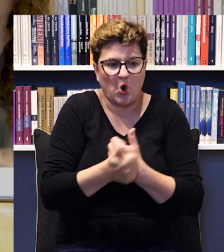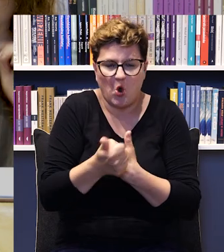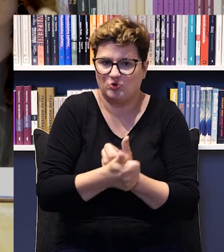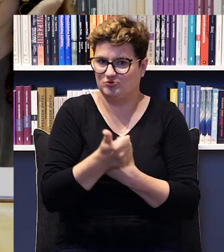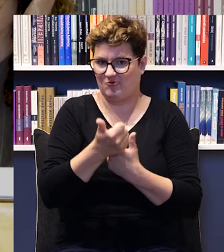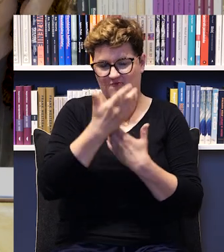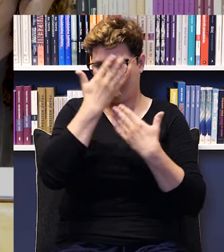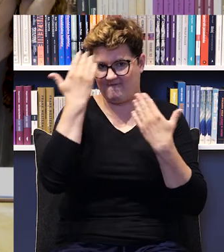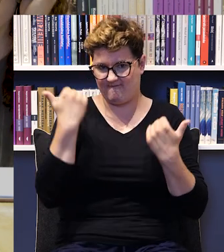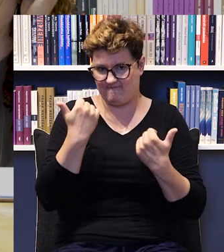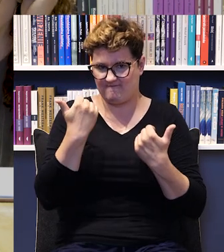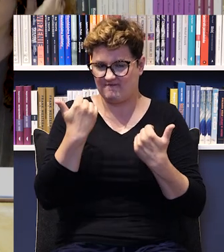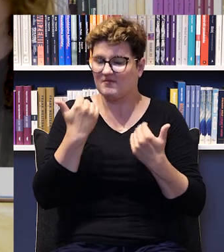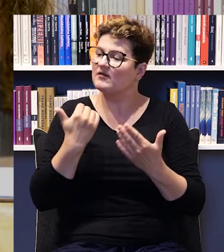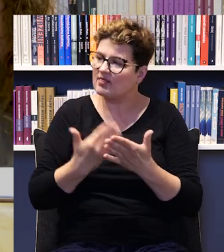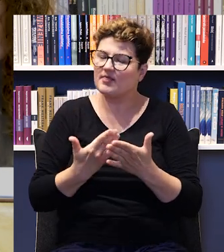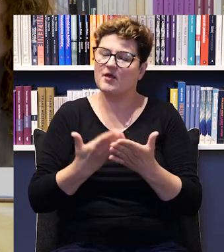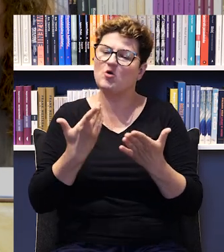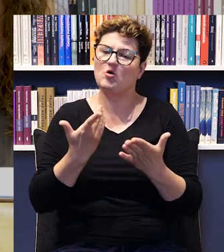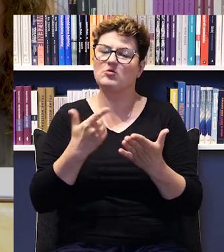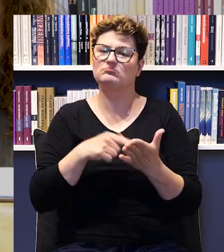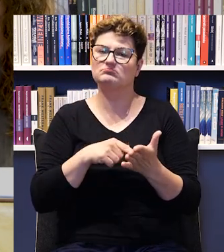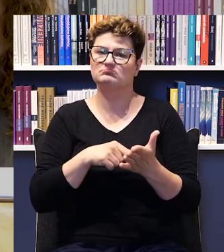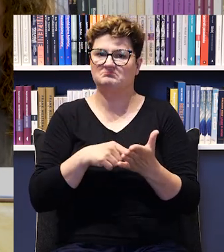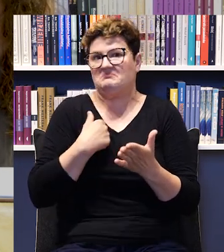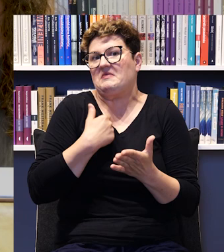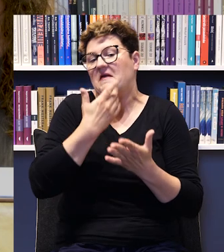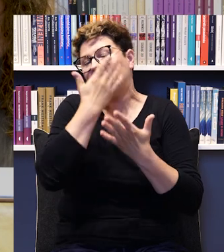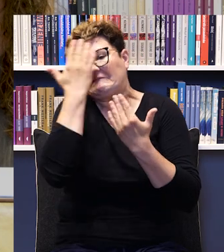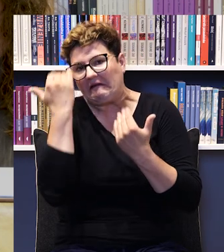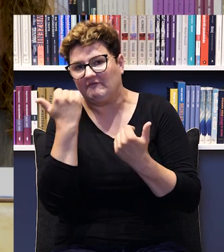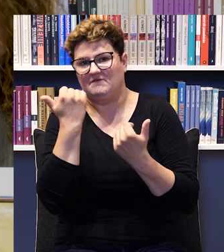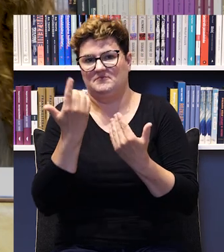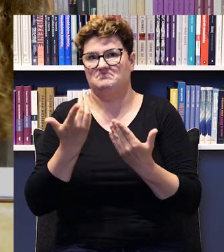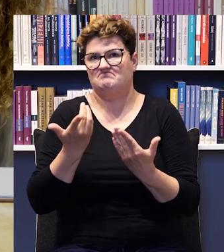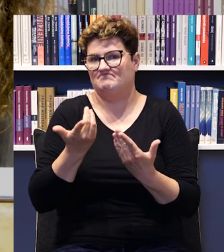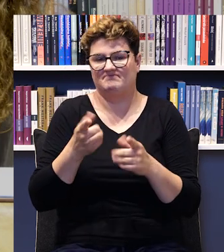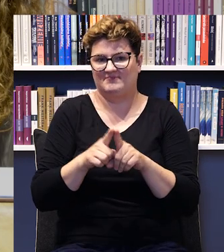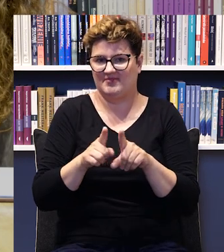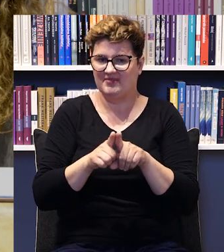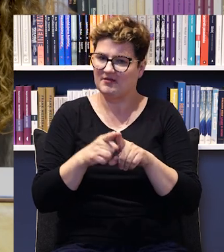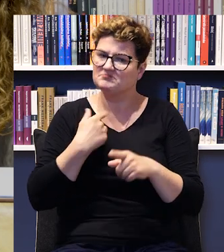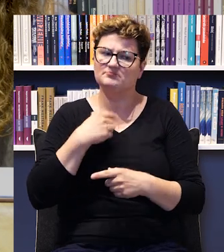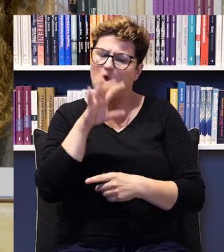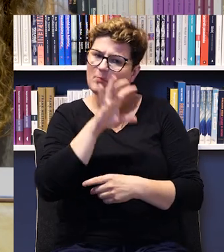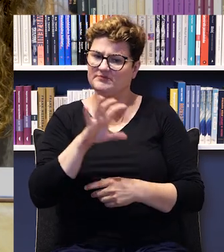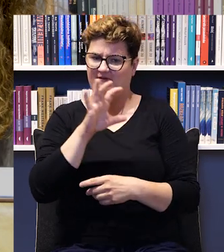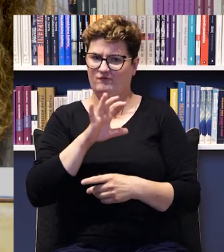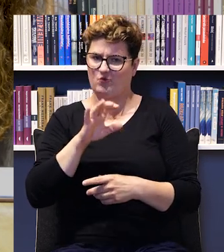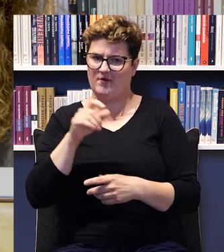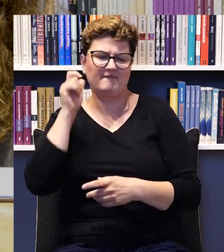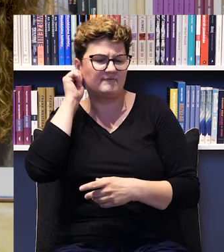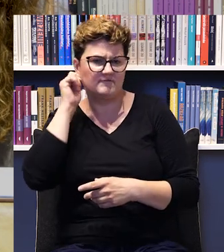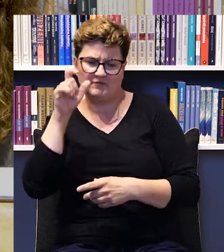w związku z czym też, no nie wiem, ja też wydaje mi się, że właśnie obserwuję